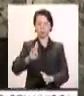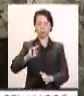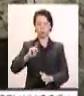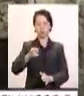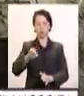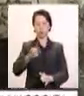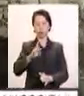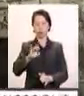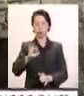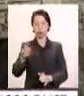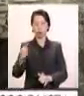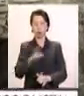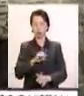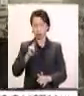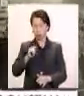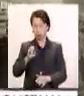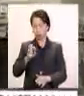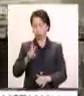dan Imam Al-Tirmizi.